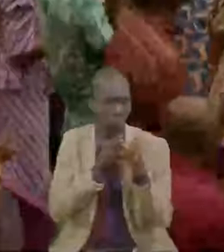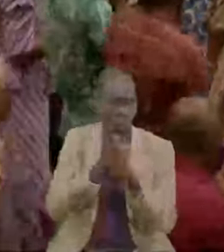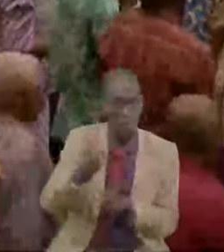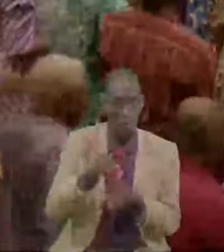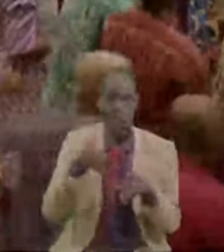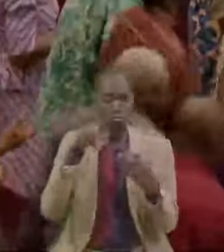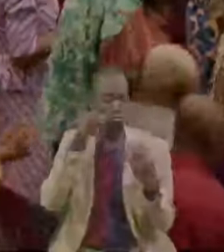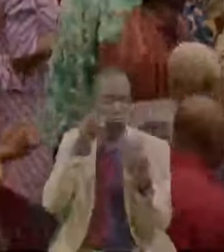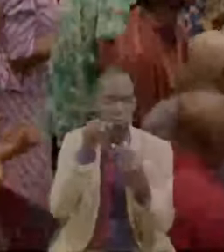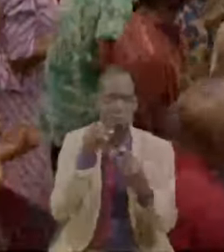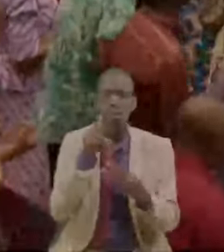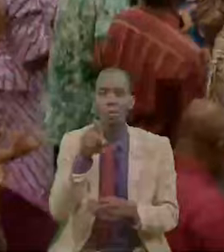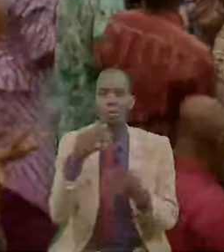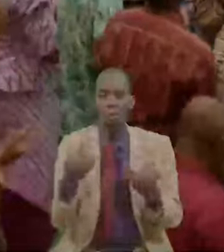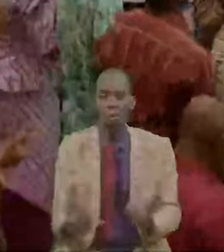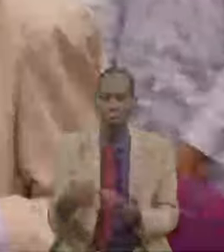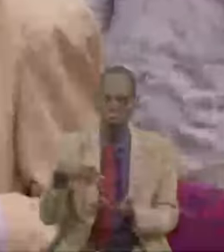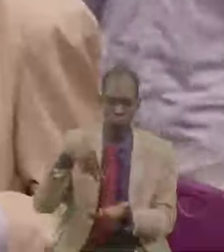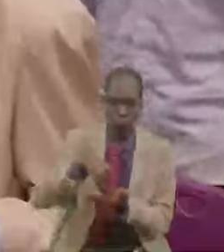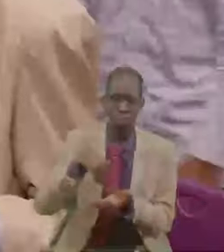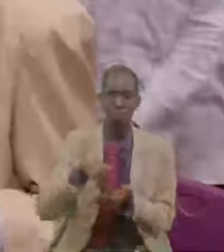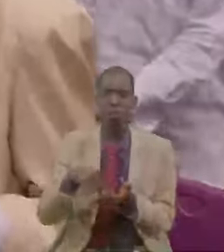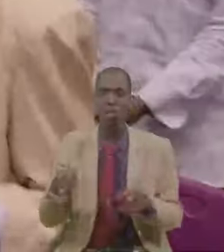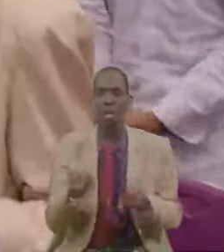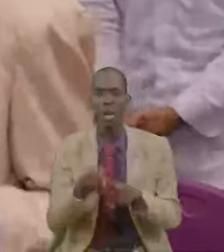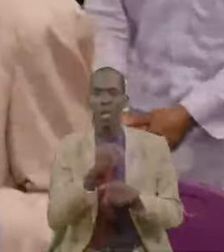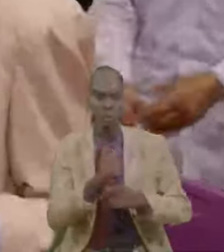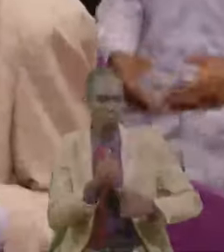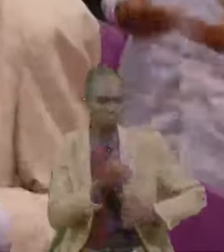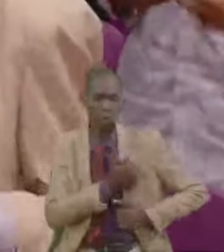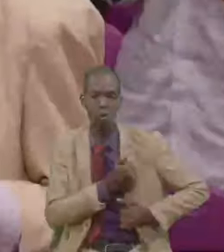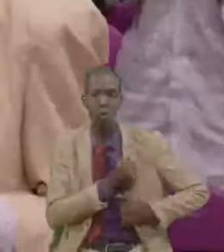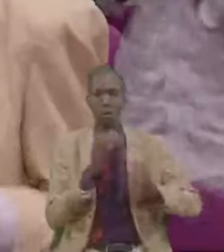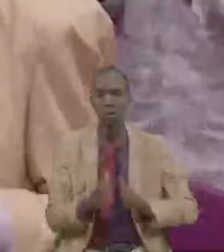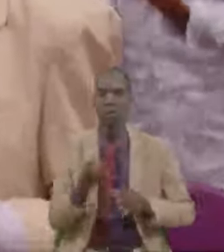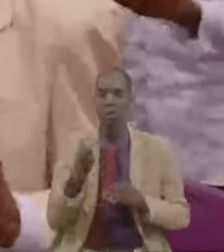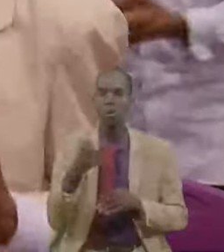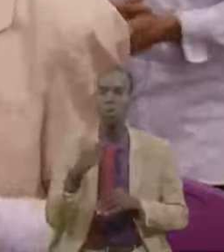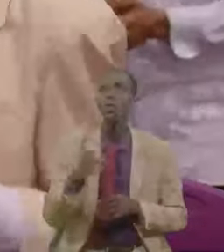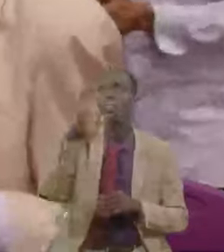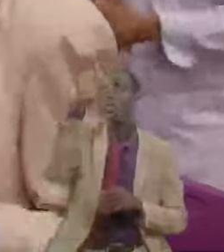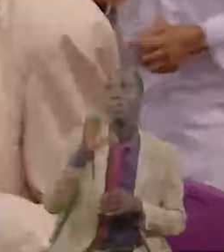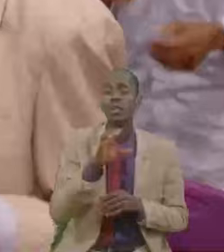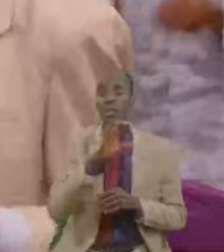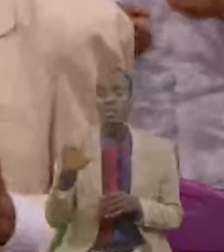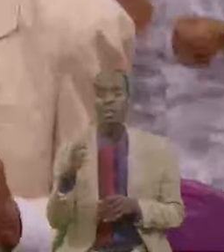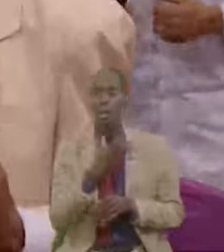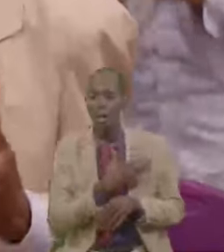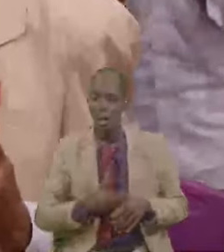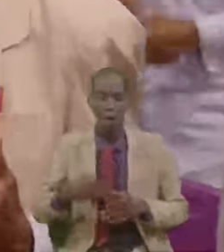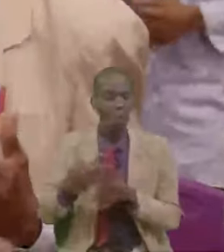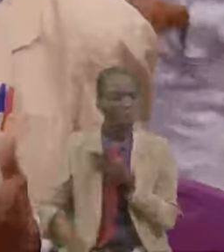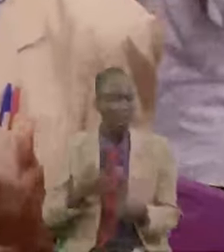ennemis. Et ce soir, comme des soldats militants de la croix, quel que soit ce qu'on vous dit ce